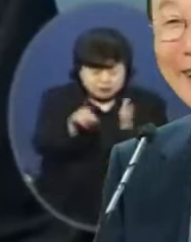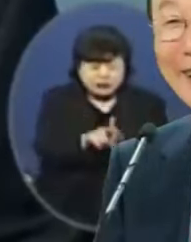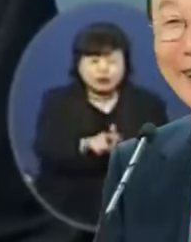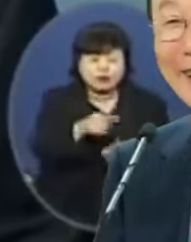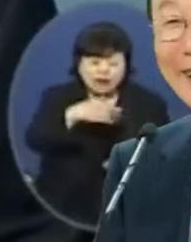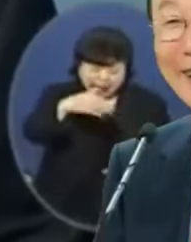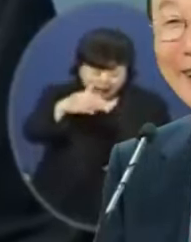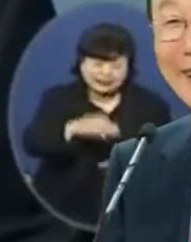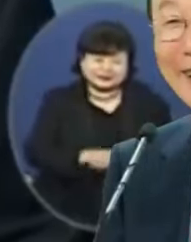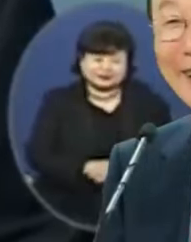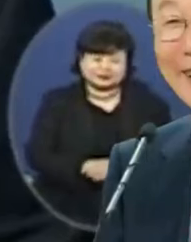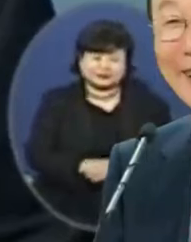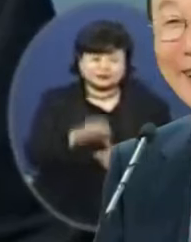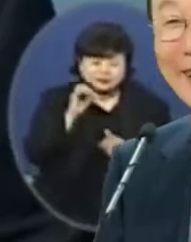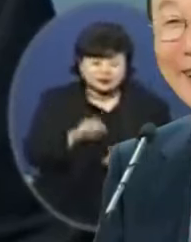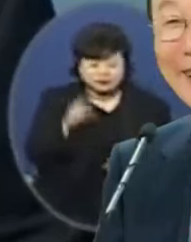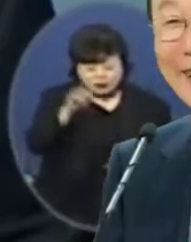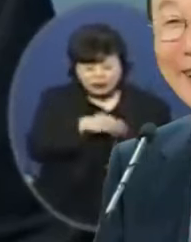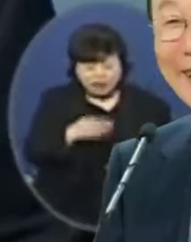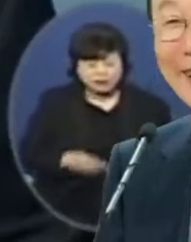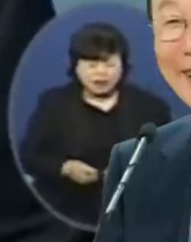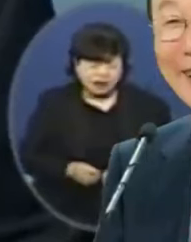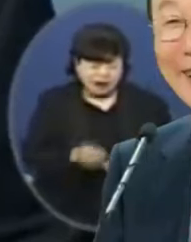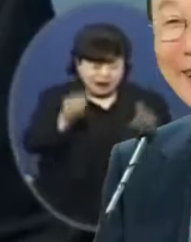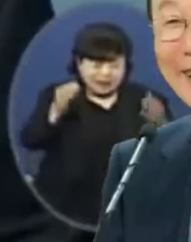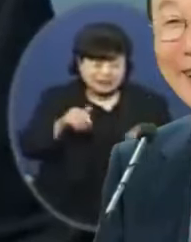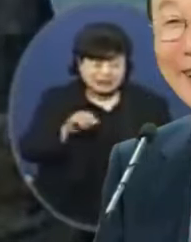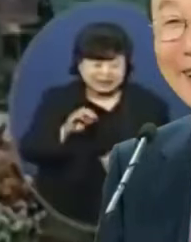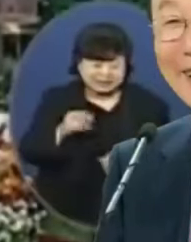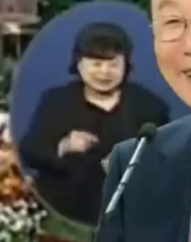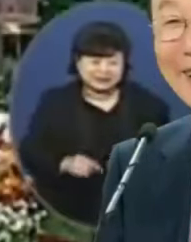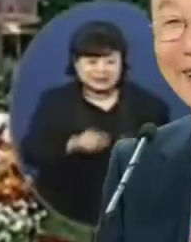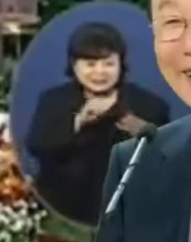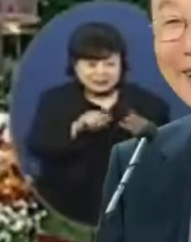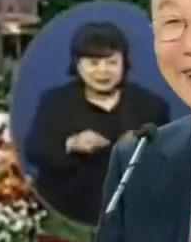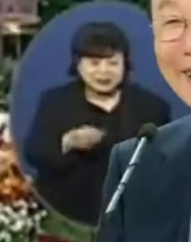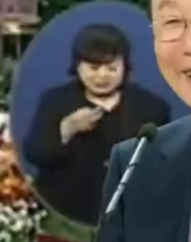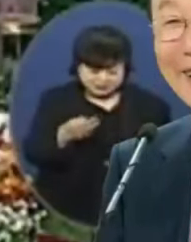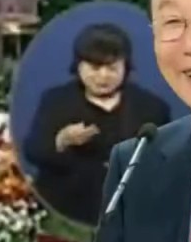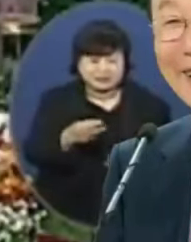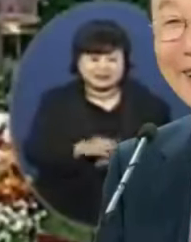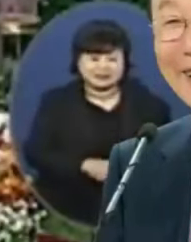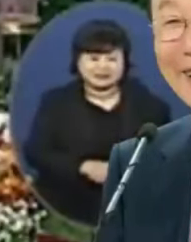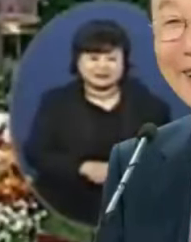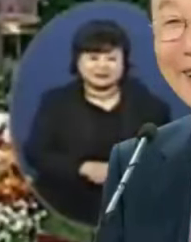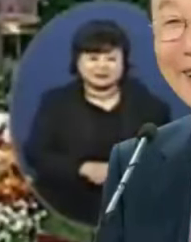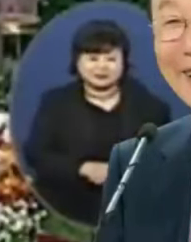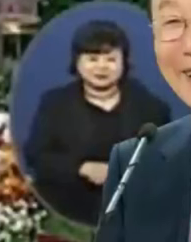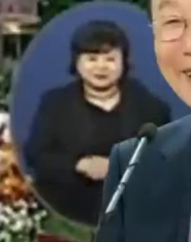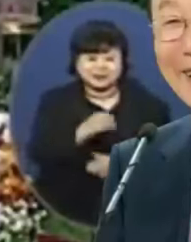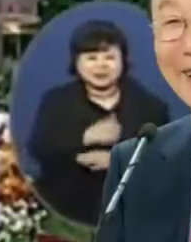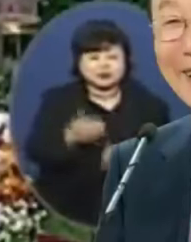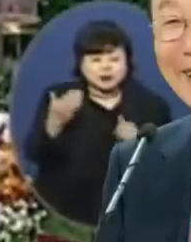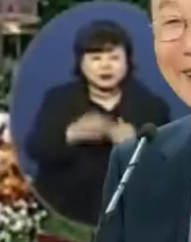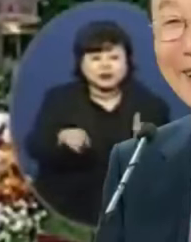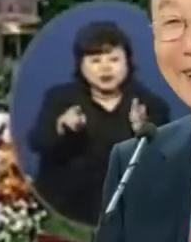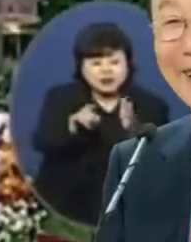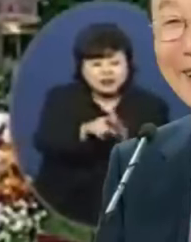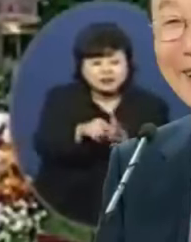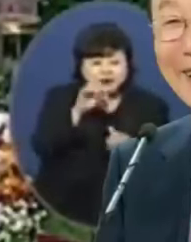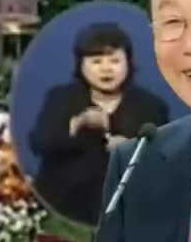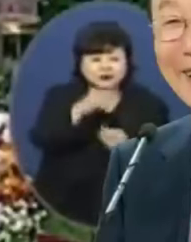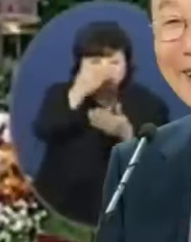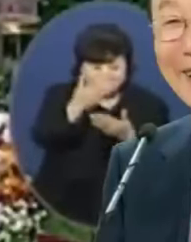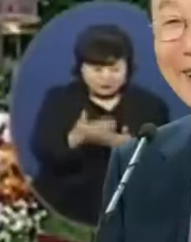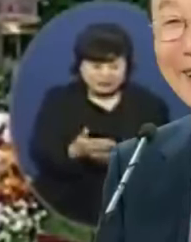나가라는 것입니다. 저주의 강이 갈라졌습니다. 갈라디아서 3장 13절에 한번 따라 읽으십시오. 그리스도께서 우리를 위하여